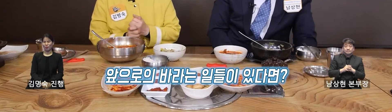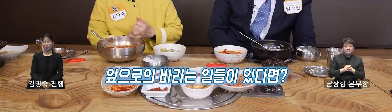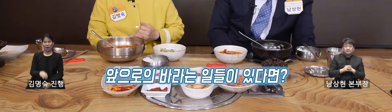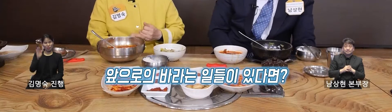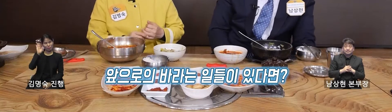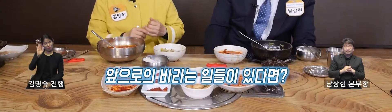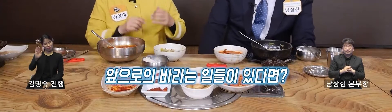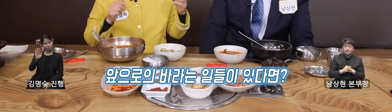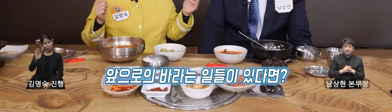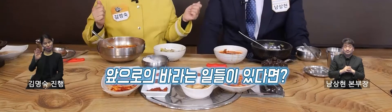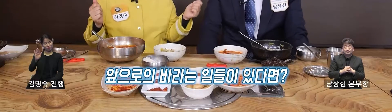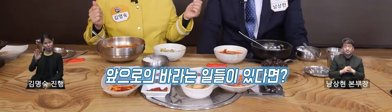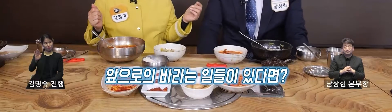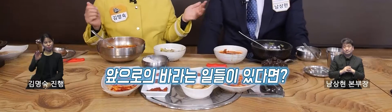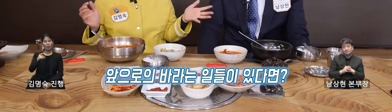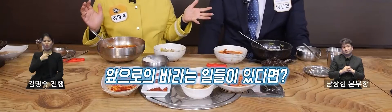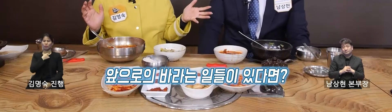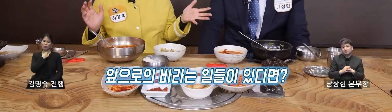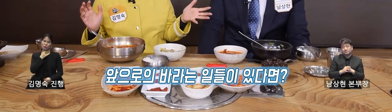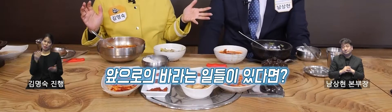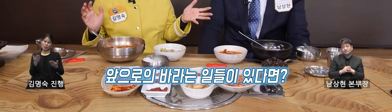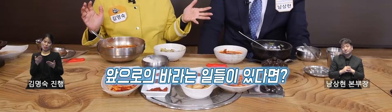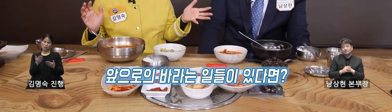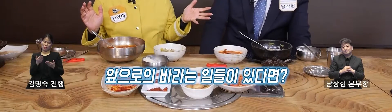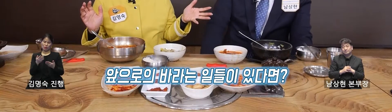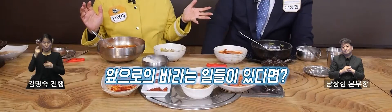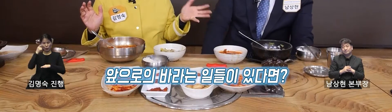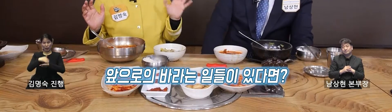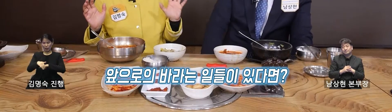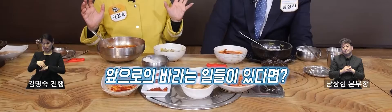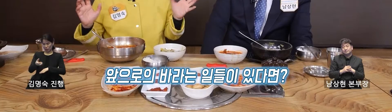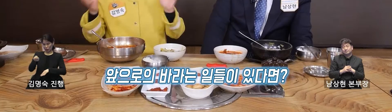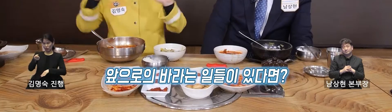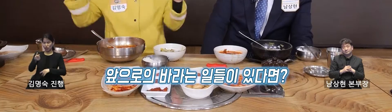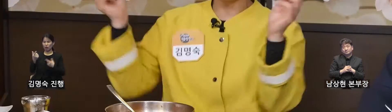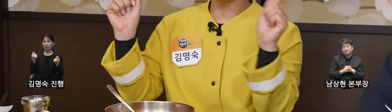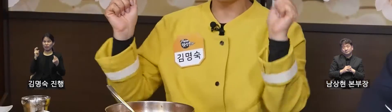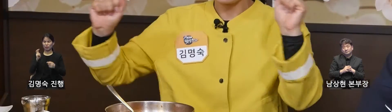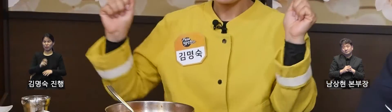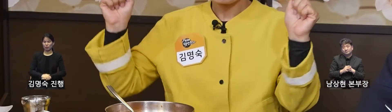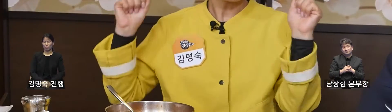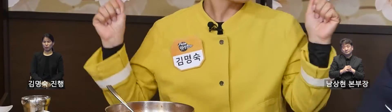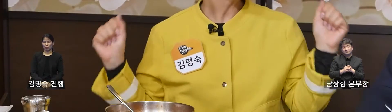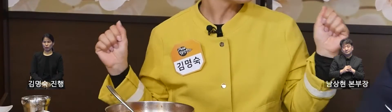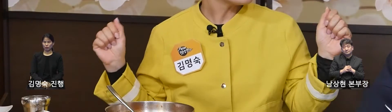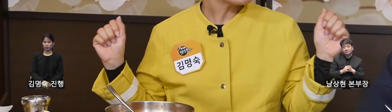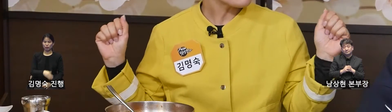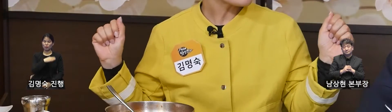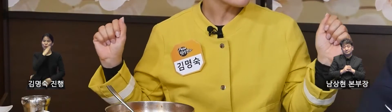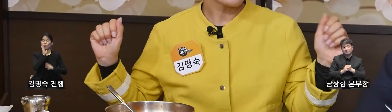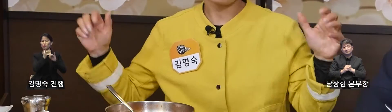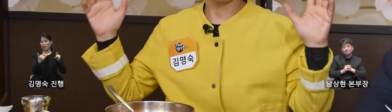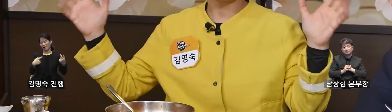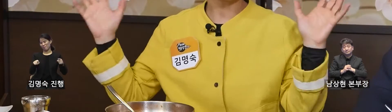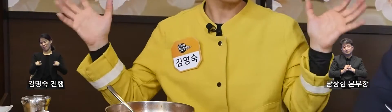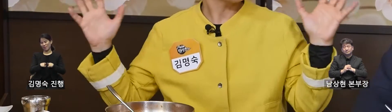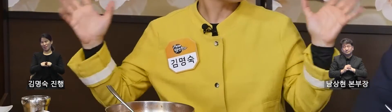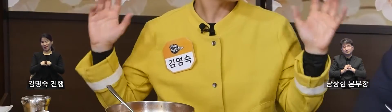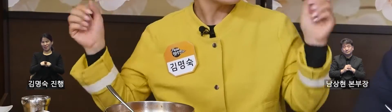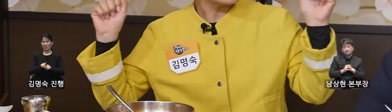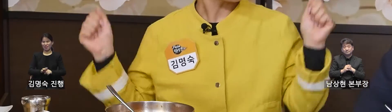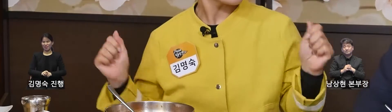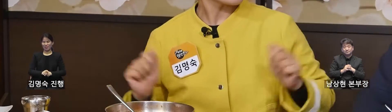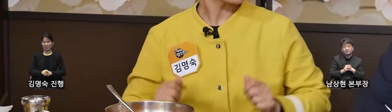그러니까 하고 싶은 일도 있으실 것 같아요. 네, 있습니다. 네, 막 진짜 그 우리 어르신들과 함께 막 진짜